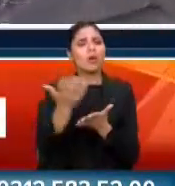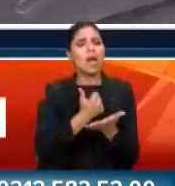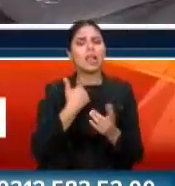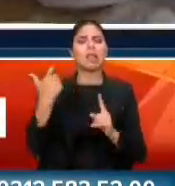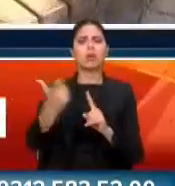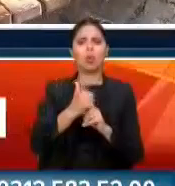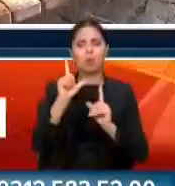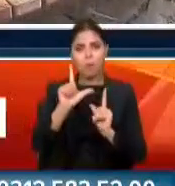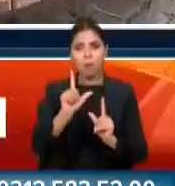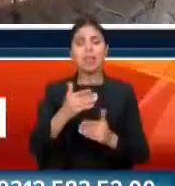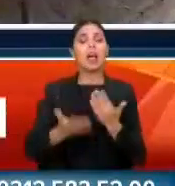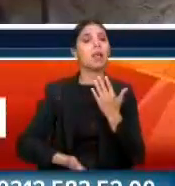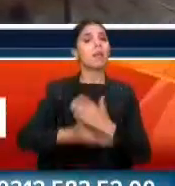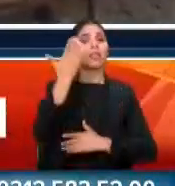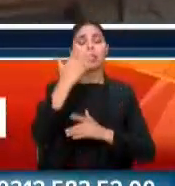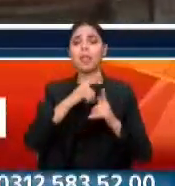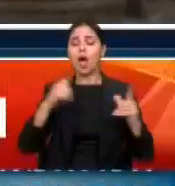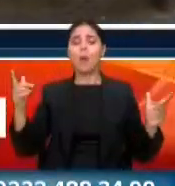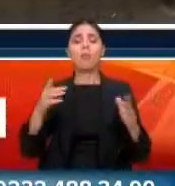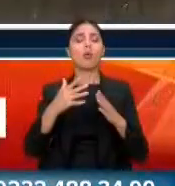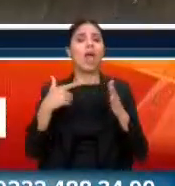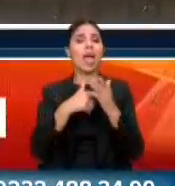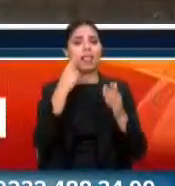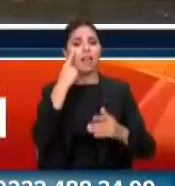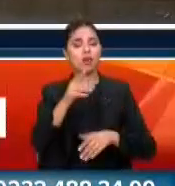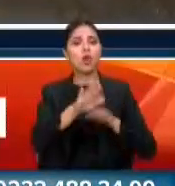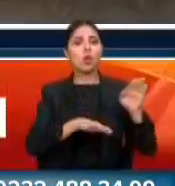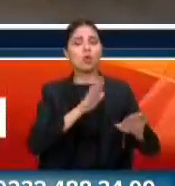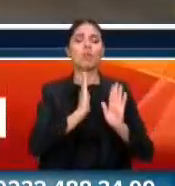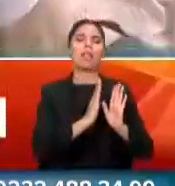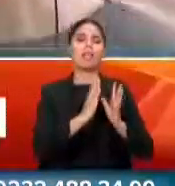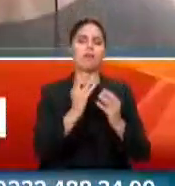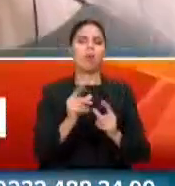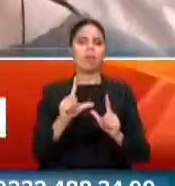korumalı hem de daha büyük hedeflere doğru yürümeyi sürdürmeliyiz.